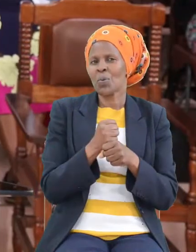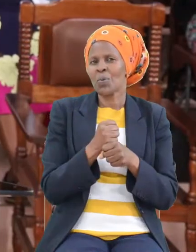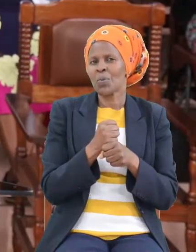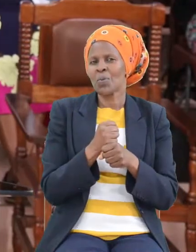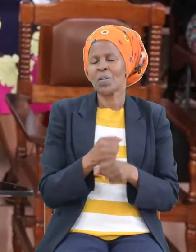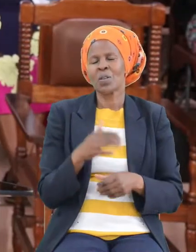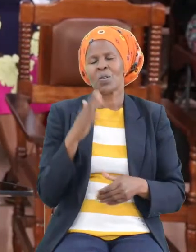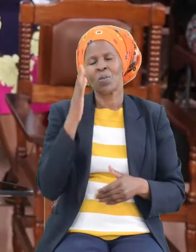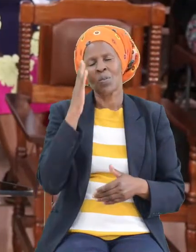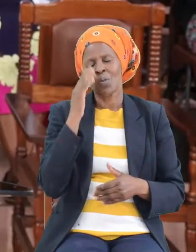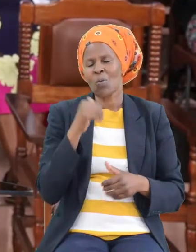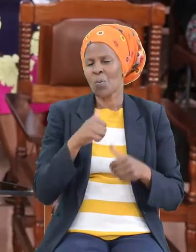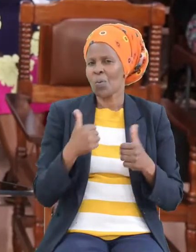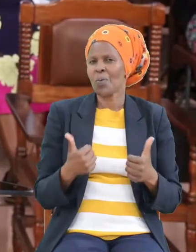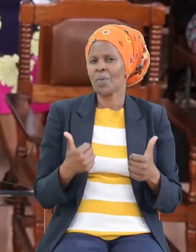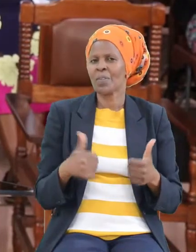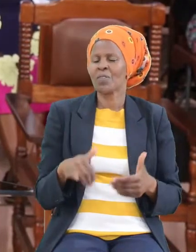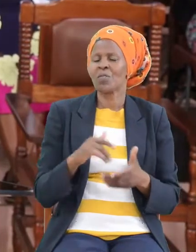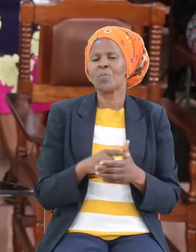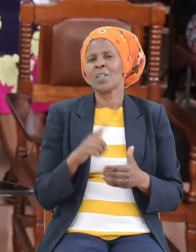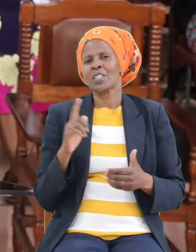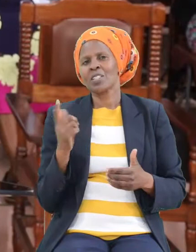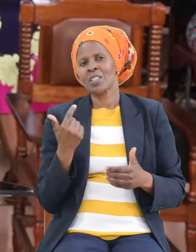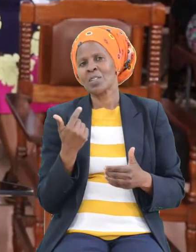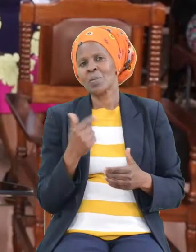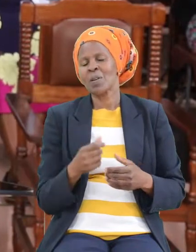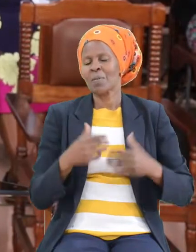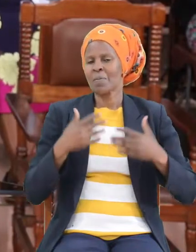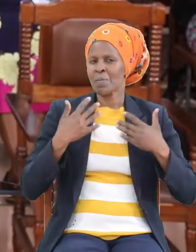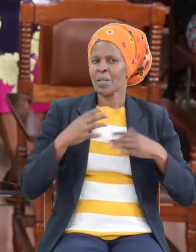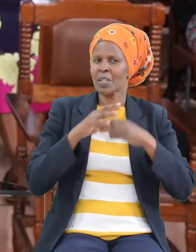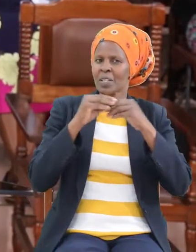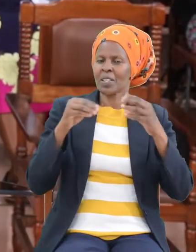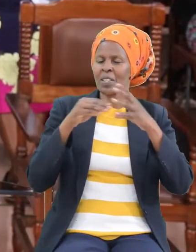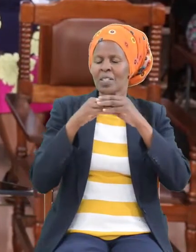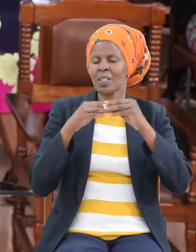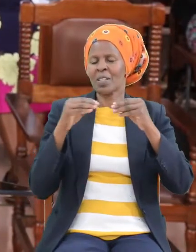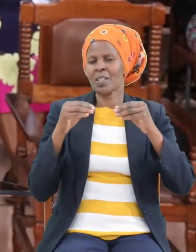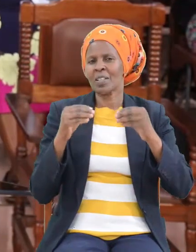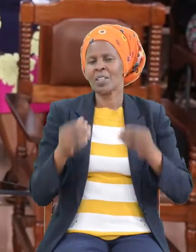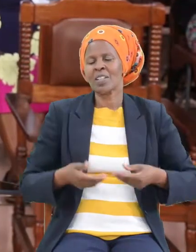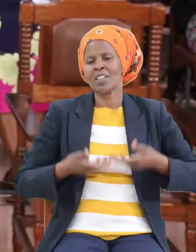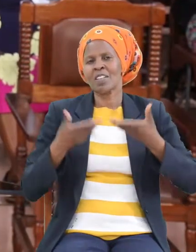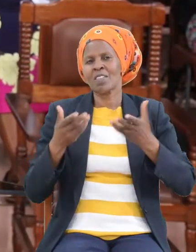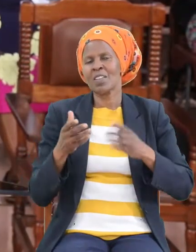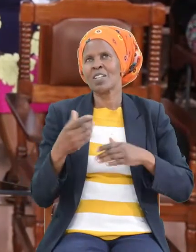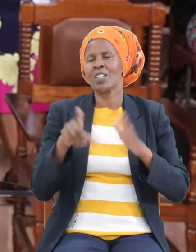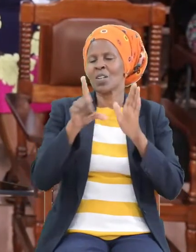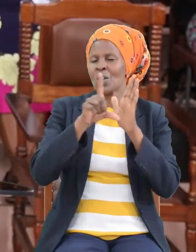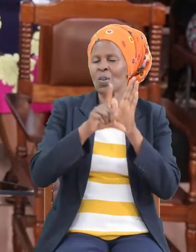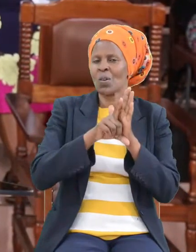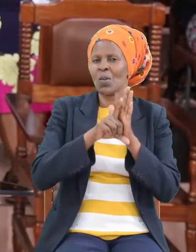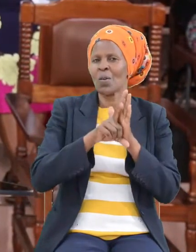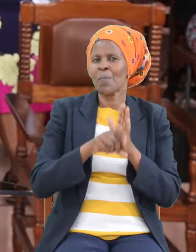hata kuanzia pale mwanzo, wakati watu waliumbwa na wakapewa amri zake Mungu, Adam